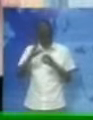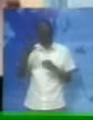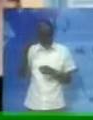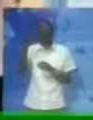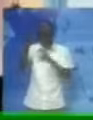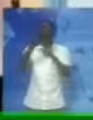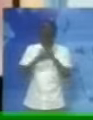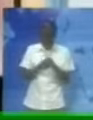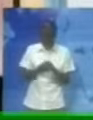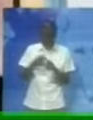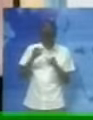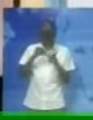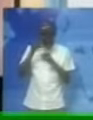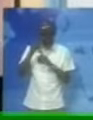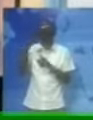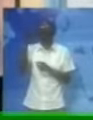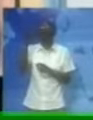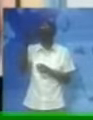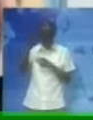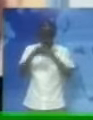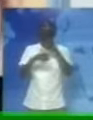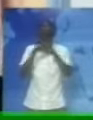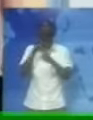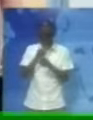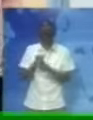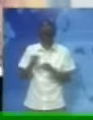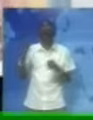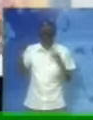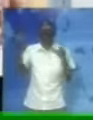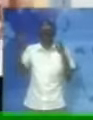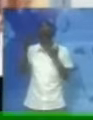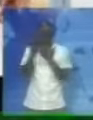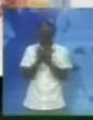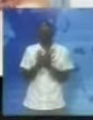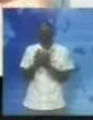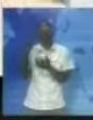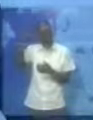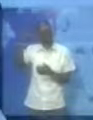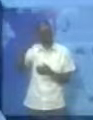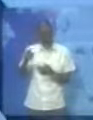1 an d'emprisonnement assorti d'amende selon l'article 371 du Code pénal.